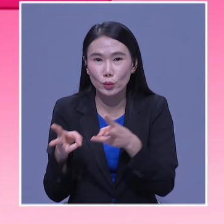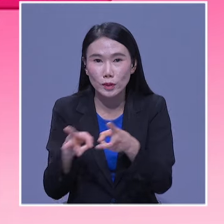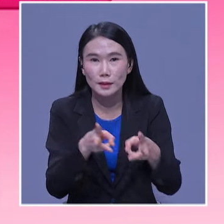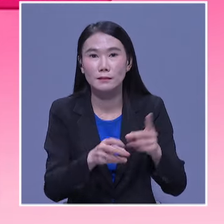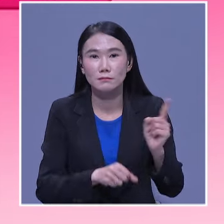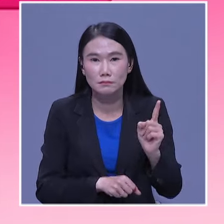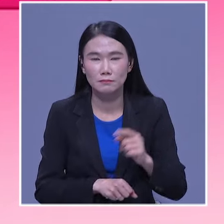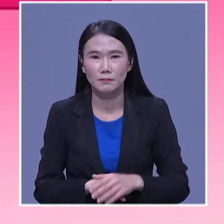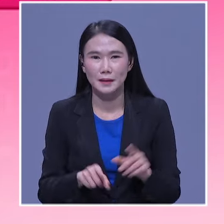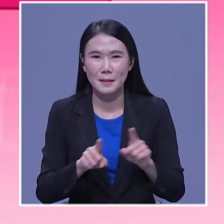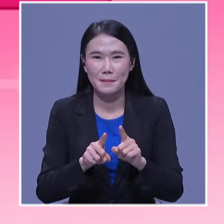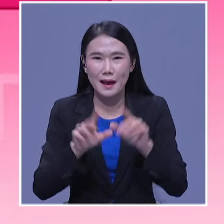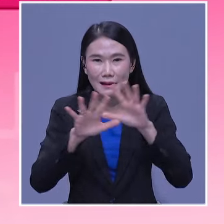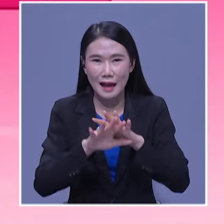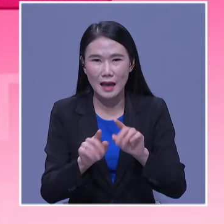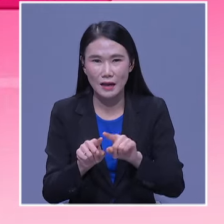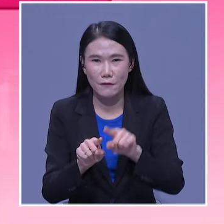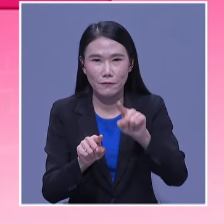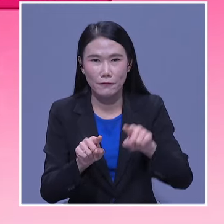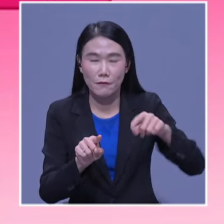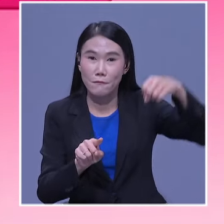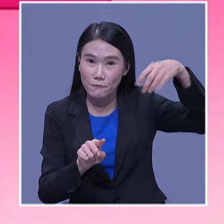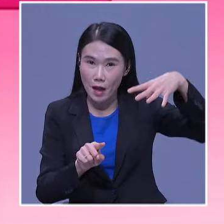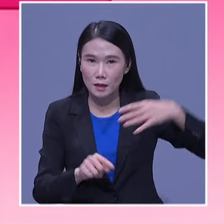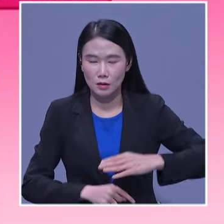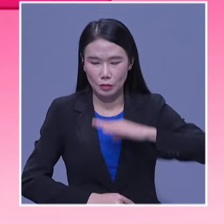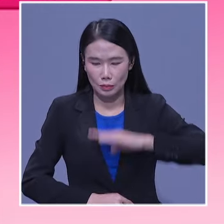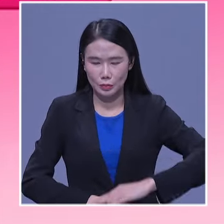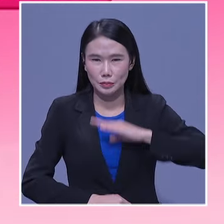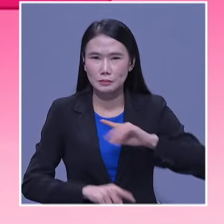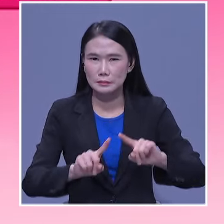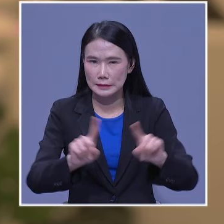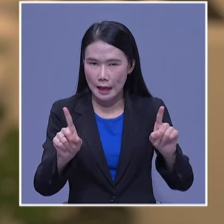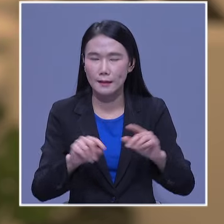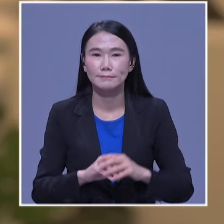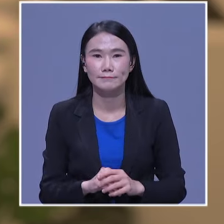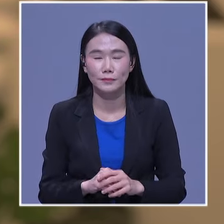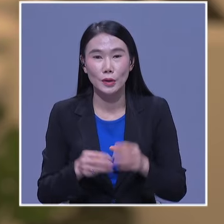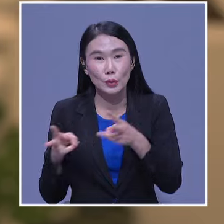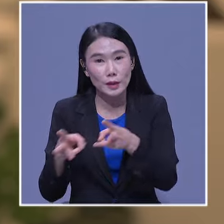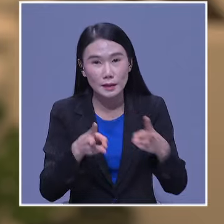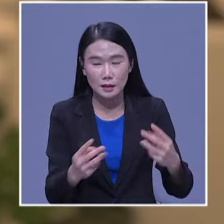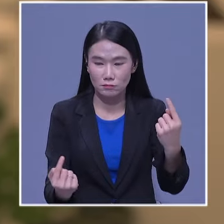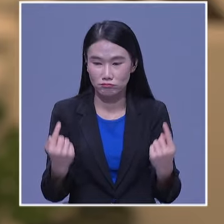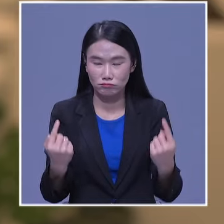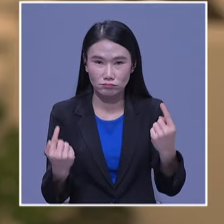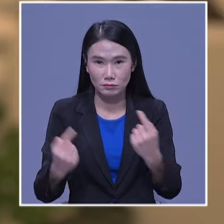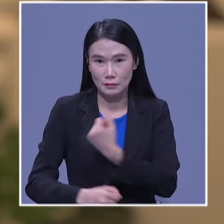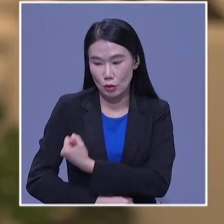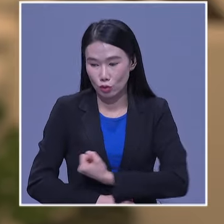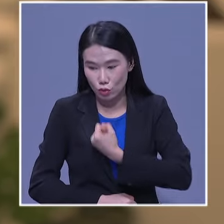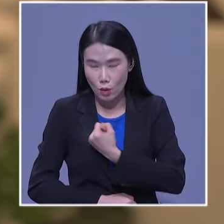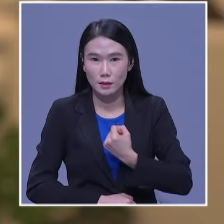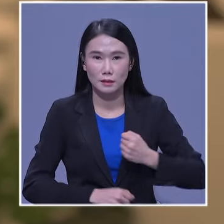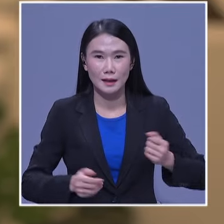มันก็คือเราใช้คลื่นเสียงความถี่สูงในการสร้างภาพเพราะฉะนั้นมันก็แตกต่างกันไม่เหมือนกันการตรวจทั้งสองอย่างทำให้เกิดความแม่นยำใน